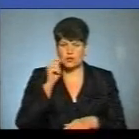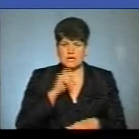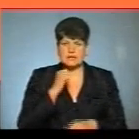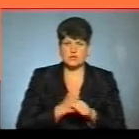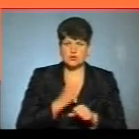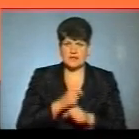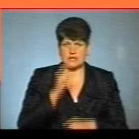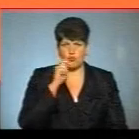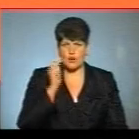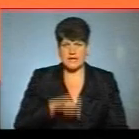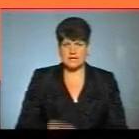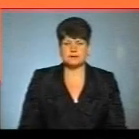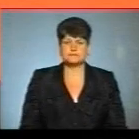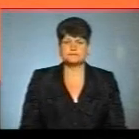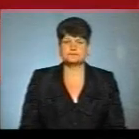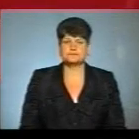в Україні.